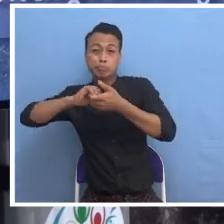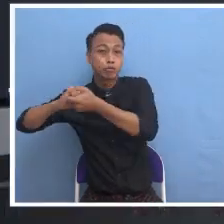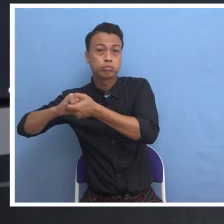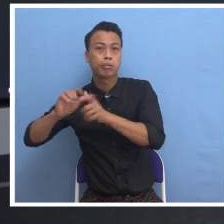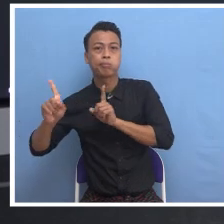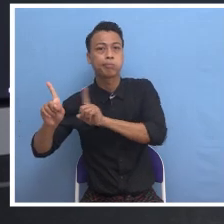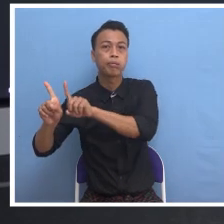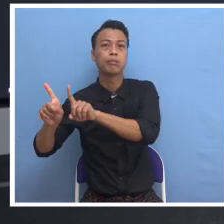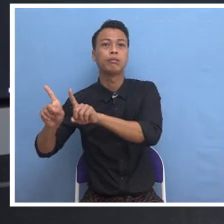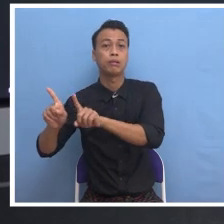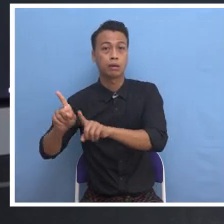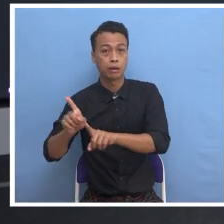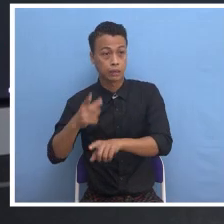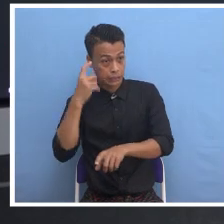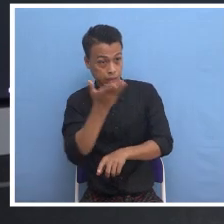ICJ